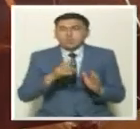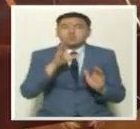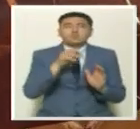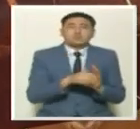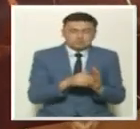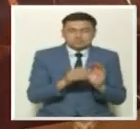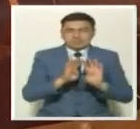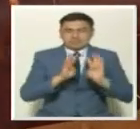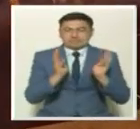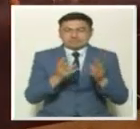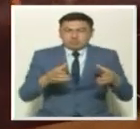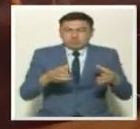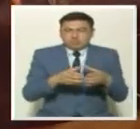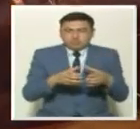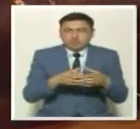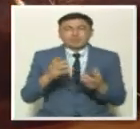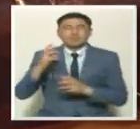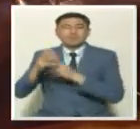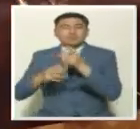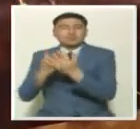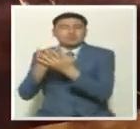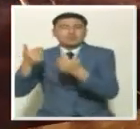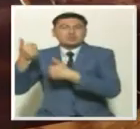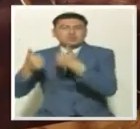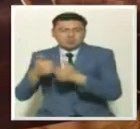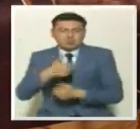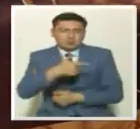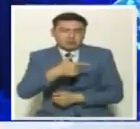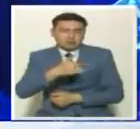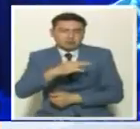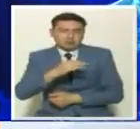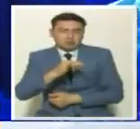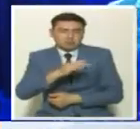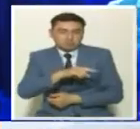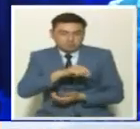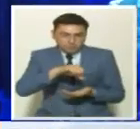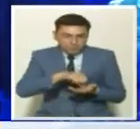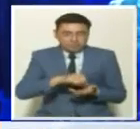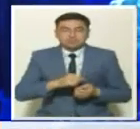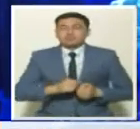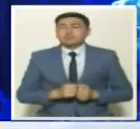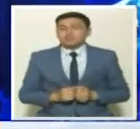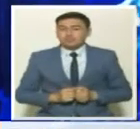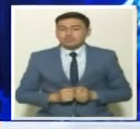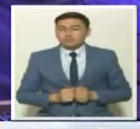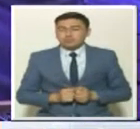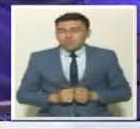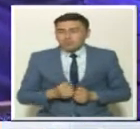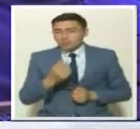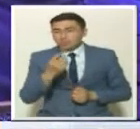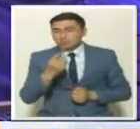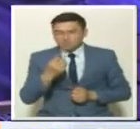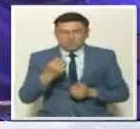Қазақ ұлттық консерваториясының түлегі, халықаралық конкурстардың лауреаты Гүлжан Қарабалаева, Шабыт Қазақ ұлттық университетінің түлегі,